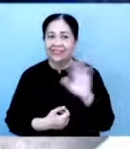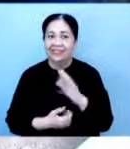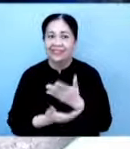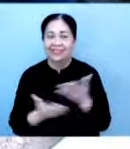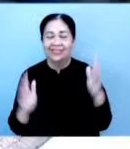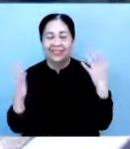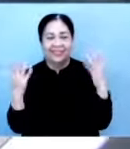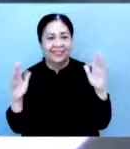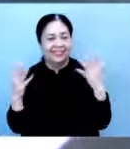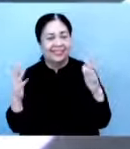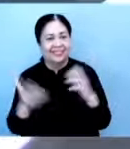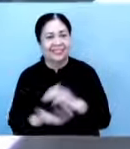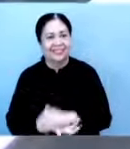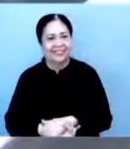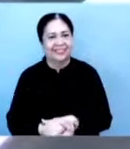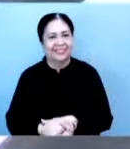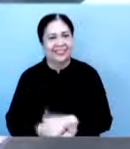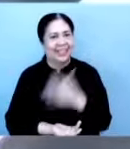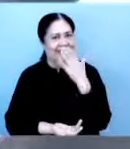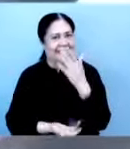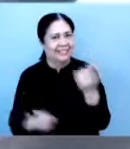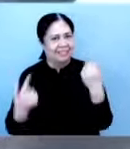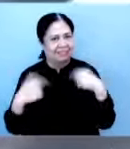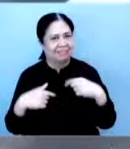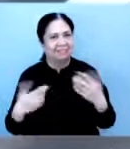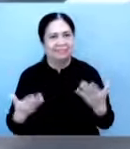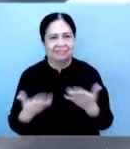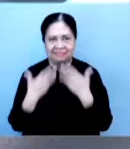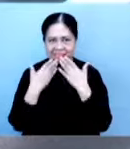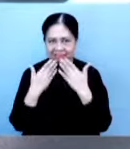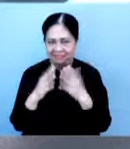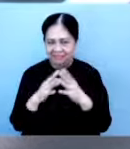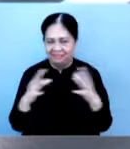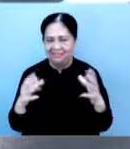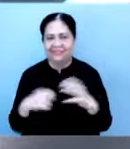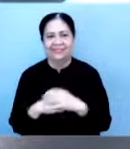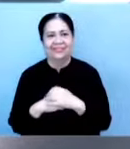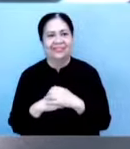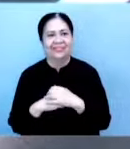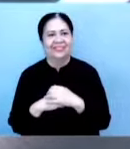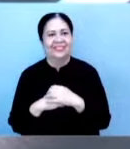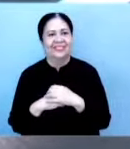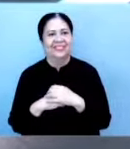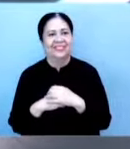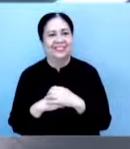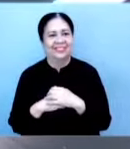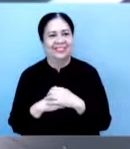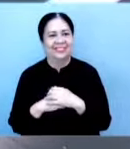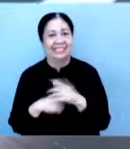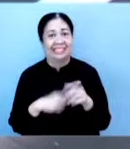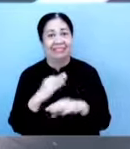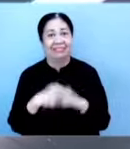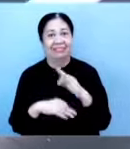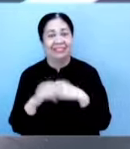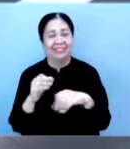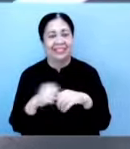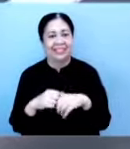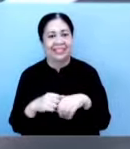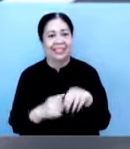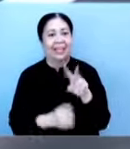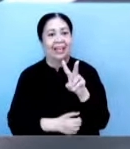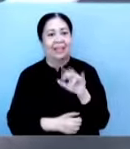Diane Thank you for joining Salamat Salamat Oh my God Mommy chick salba bida pa